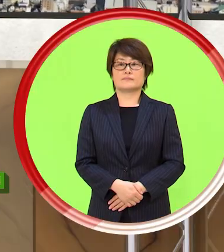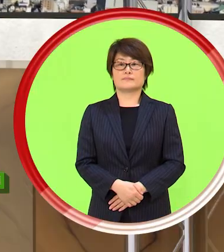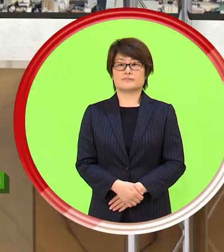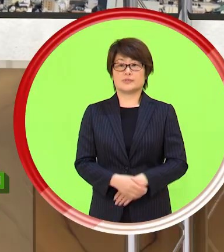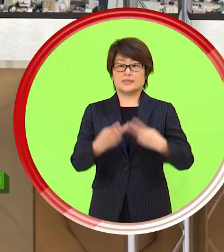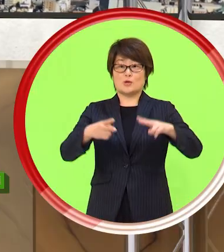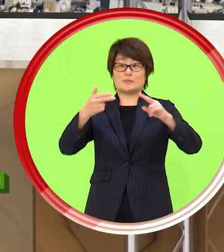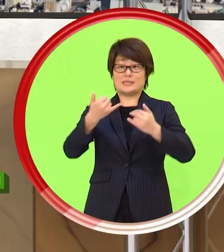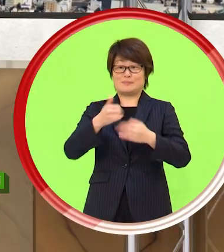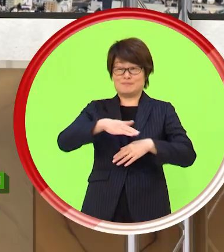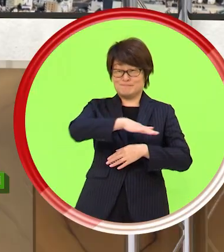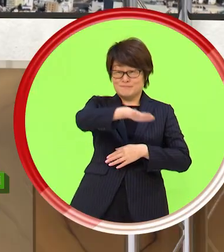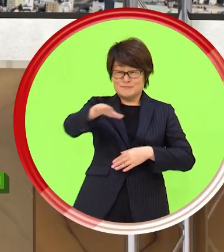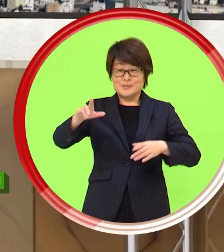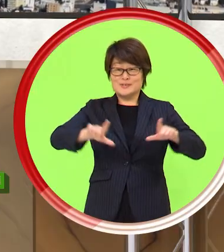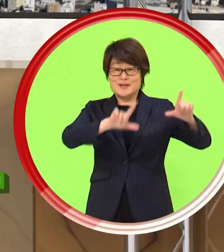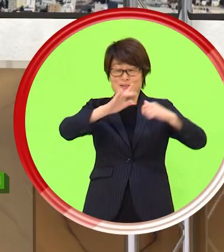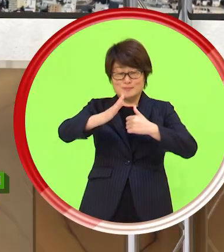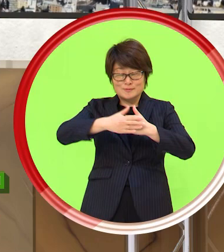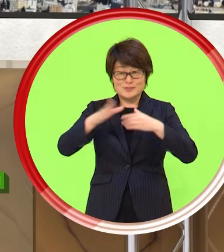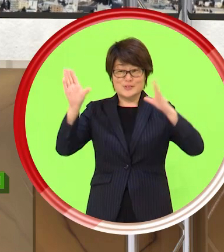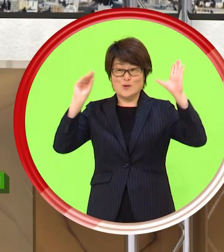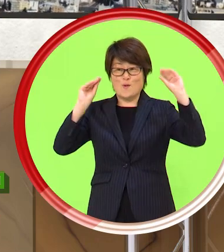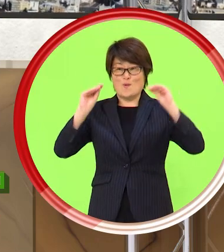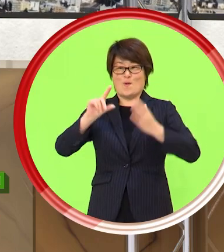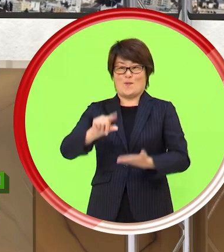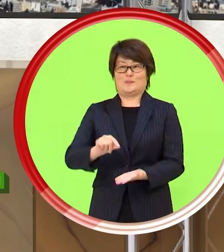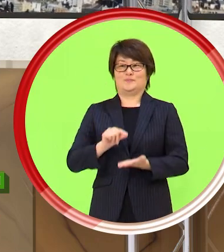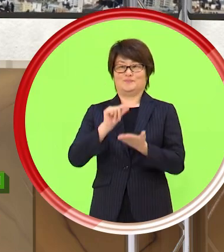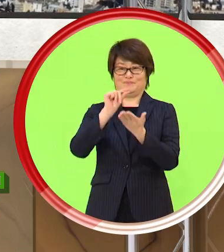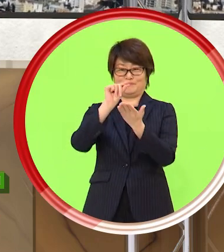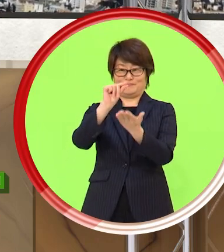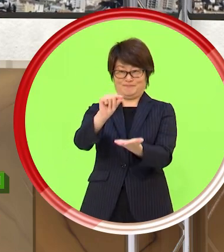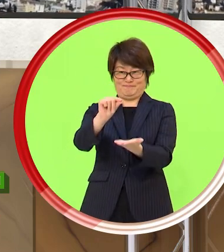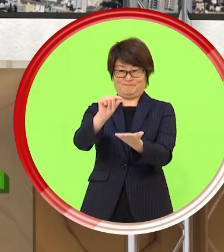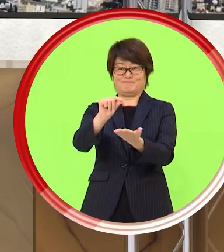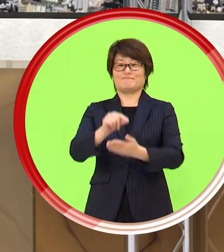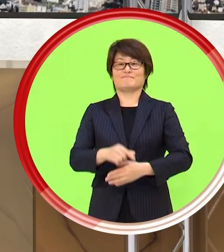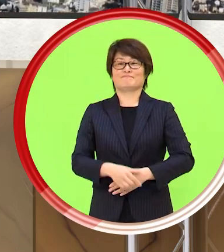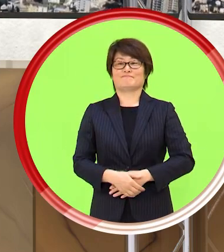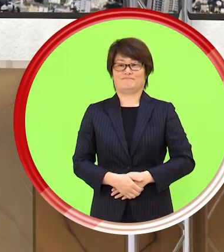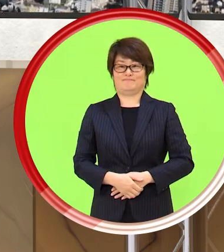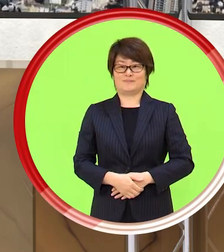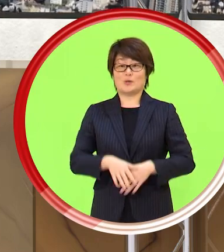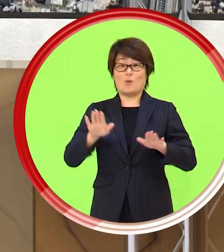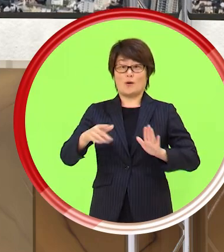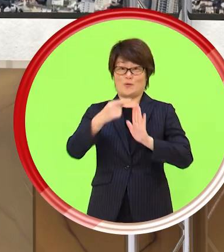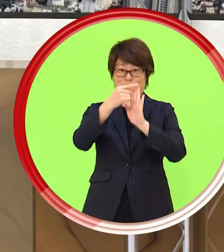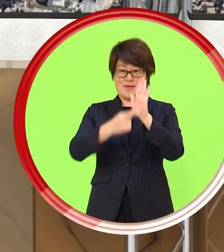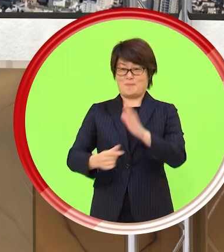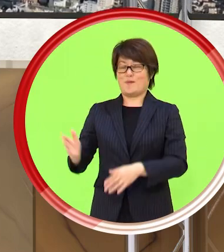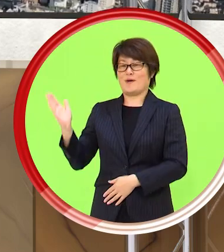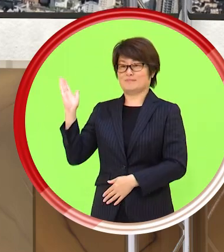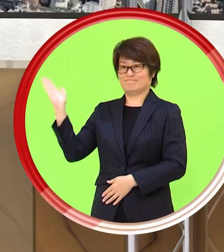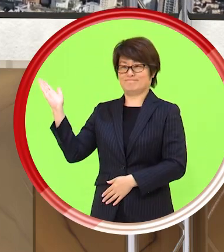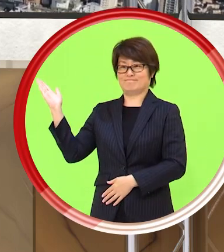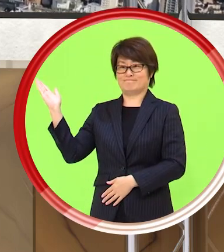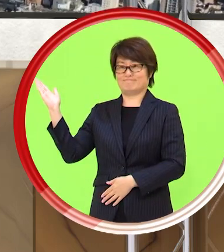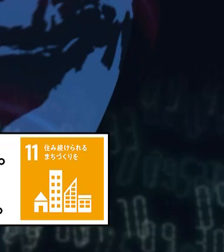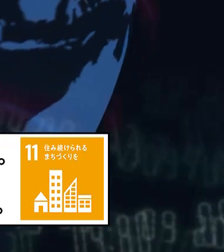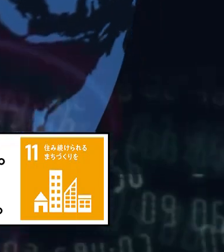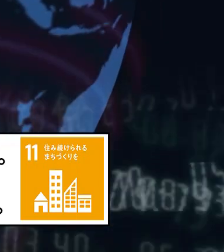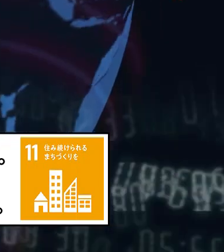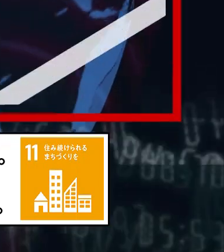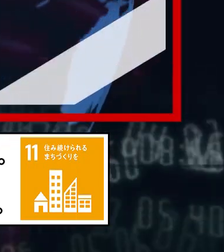広島市民の皆さんに暮らしに役立つ耳寄りな情報をお届けします。今回のテーマはこちらです。